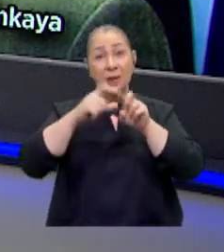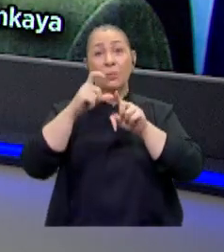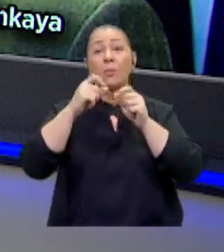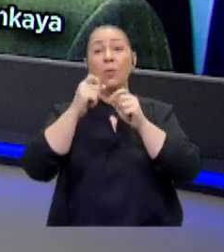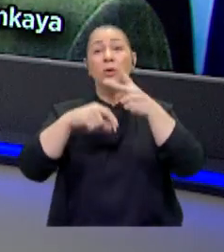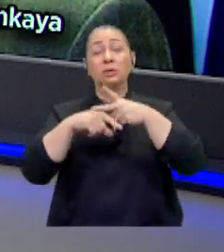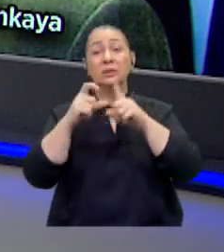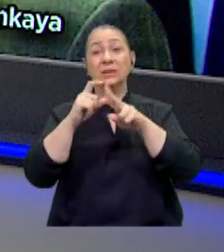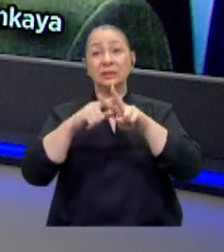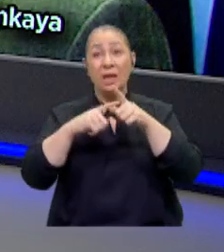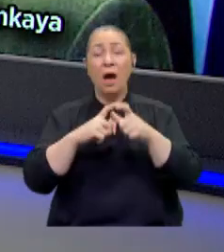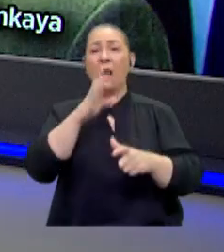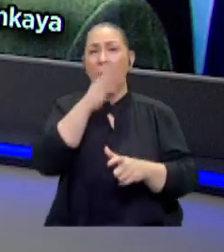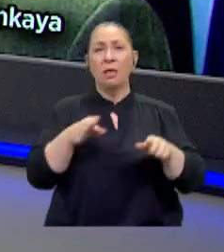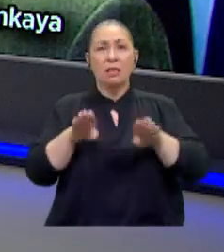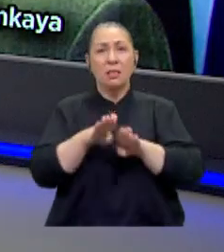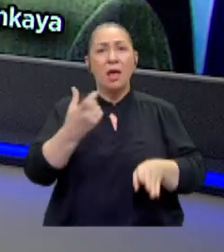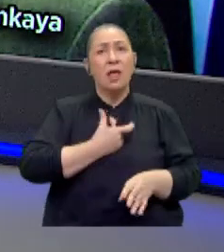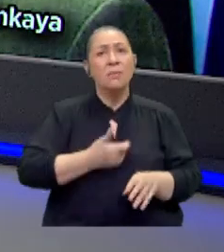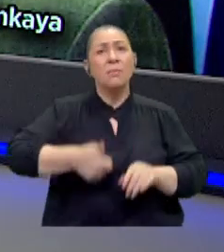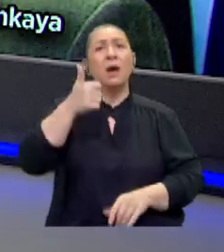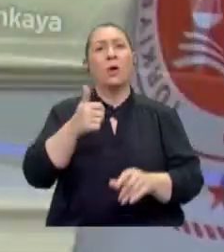3. kez Adalet Bakanı koltuğuna oturdu.